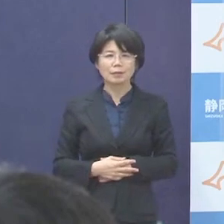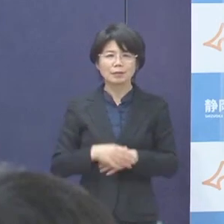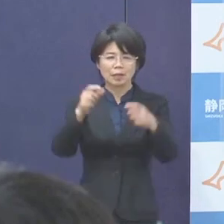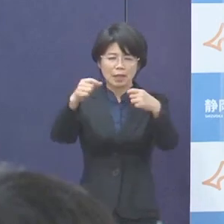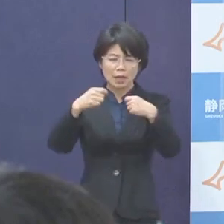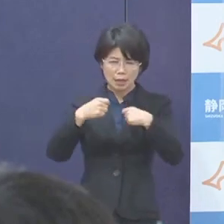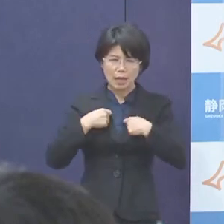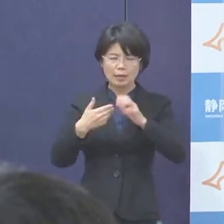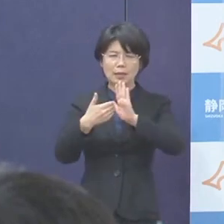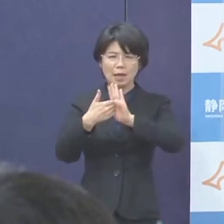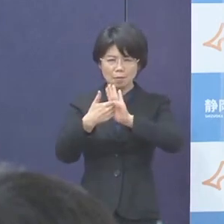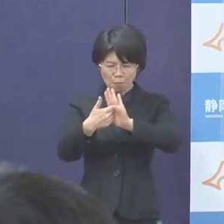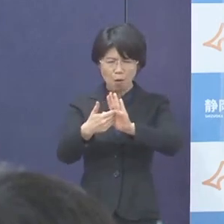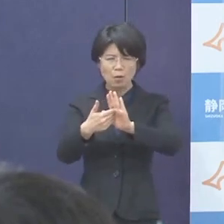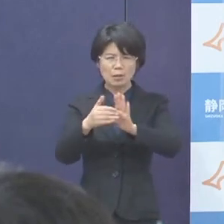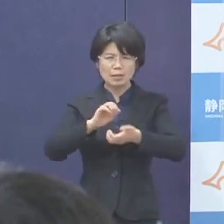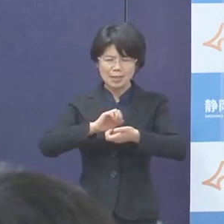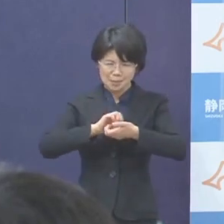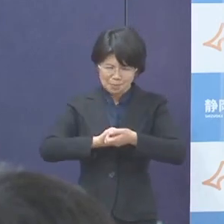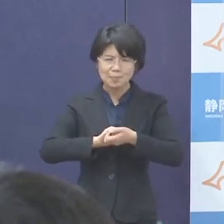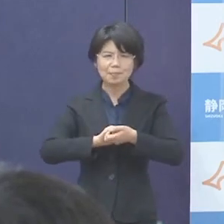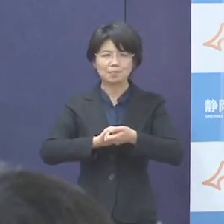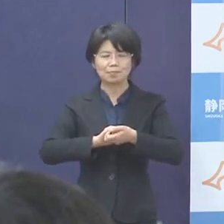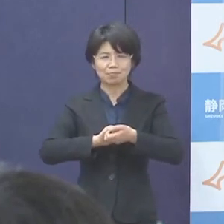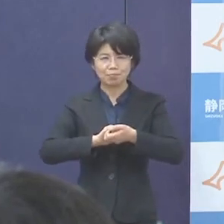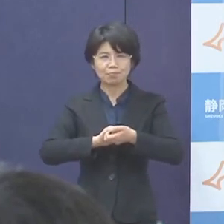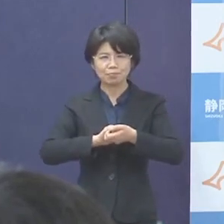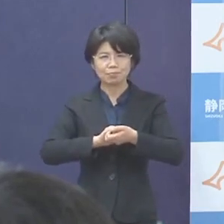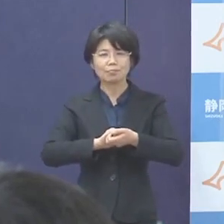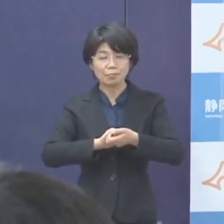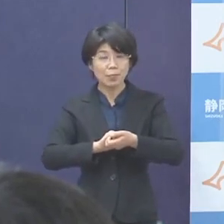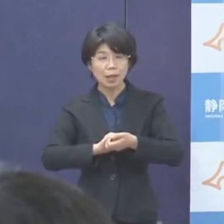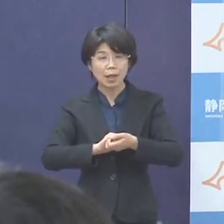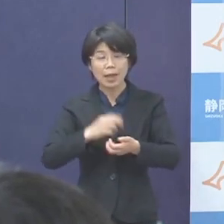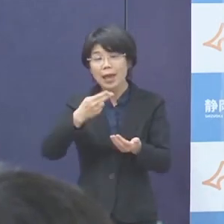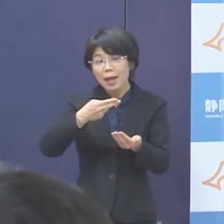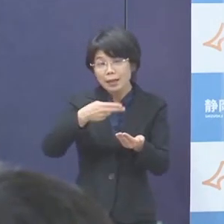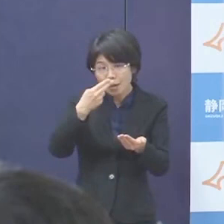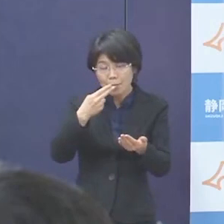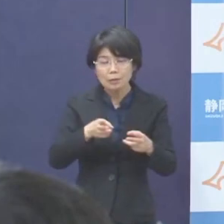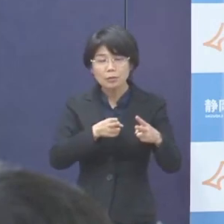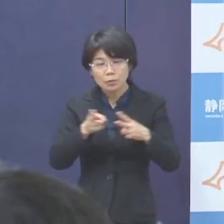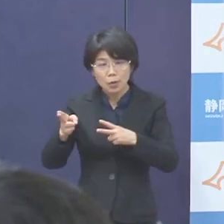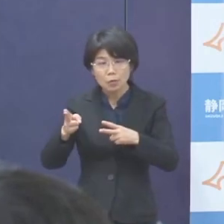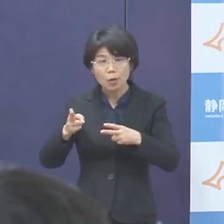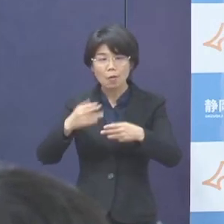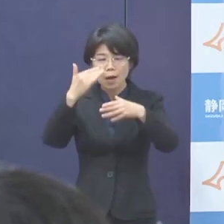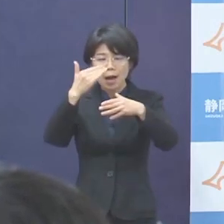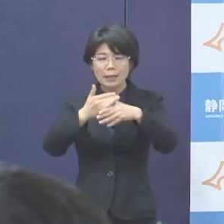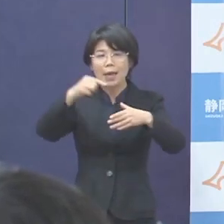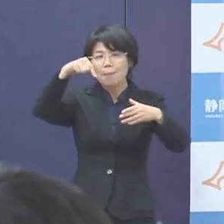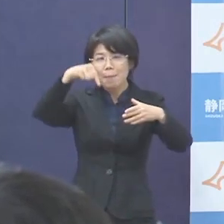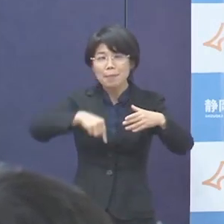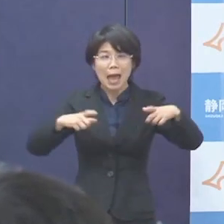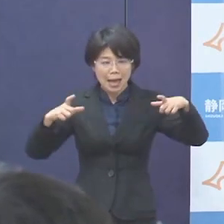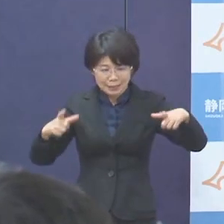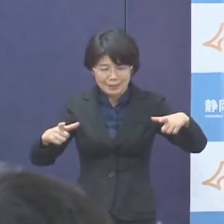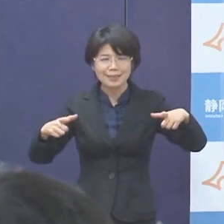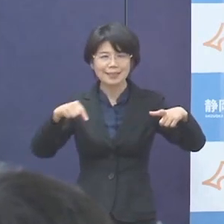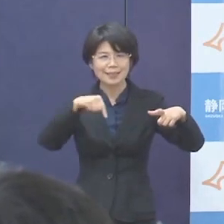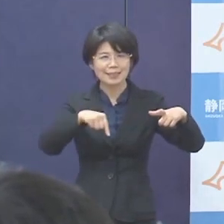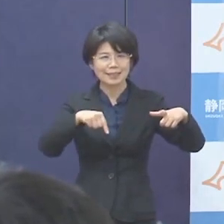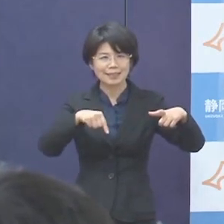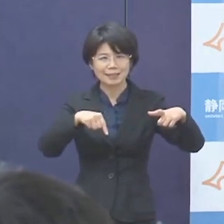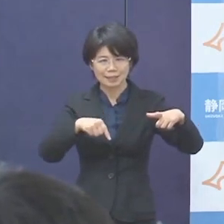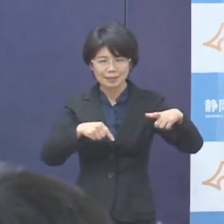飲食並びに県内の旅行をですね、この元気旅のプロジェ